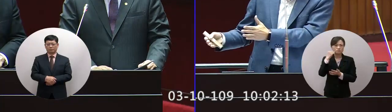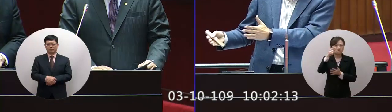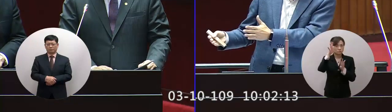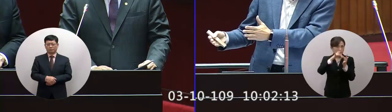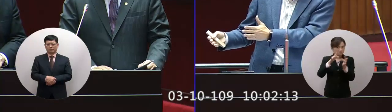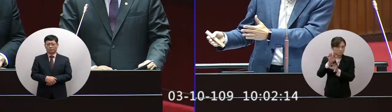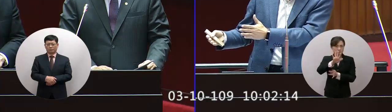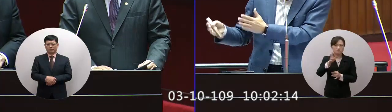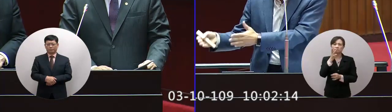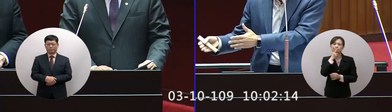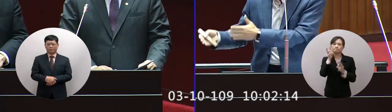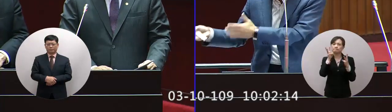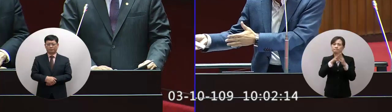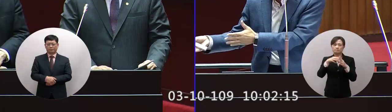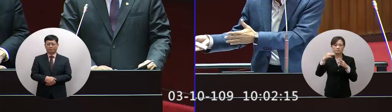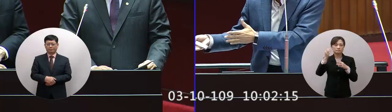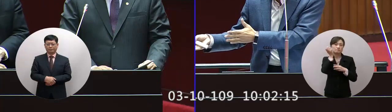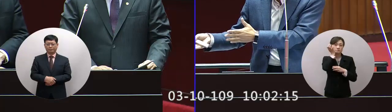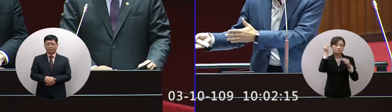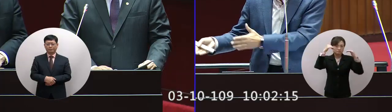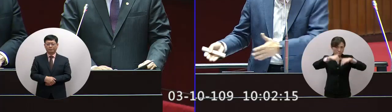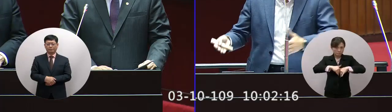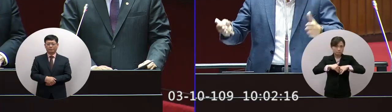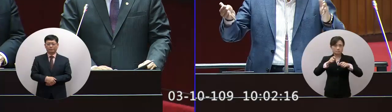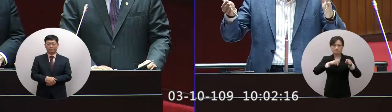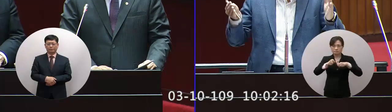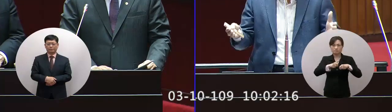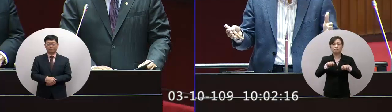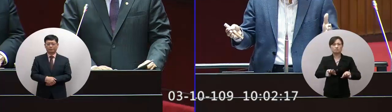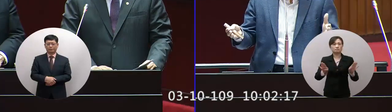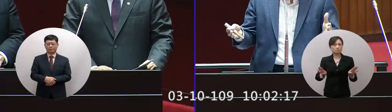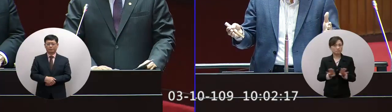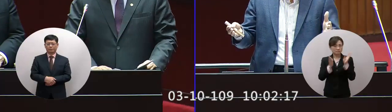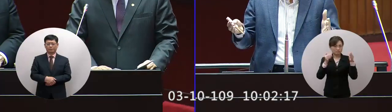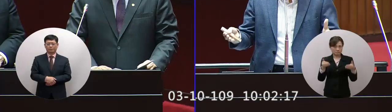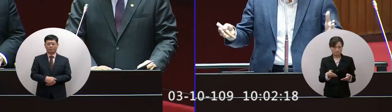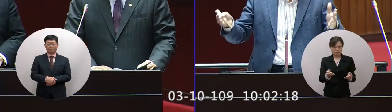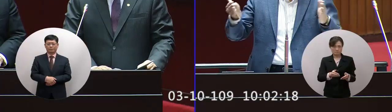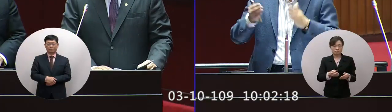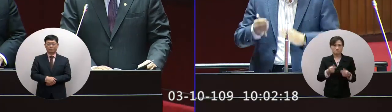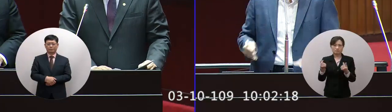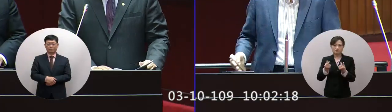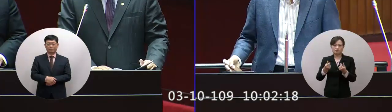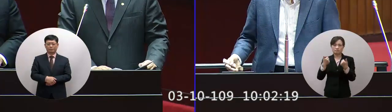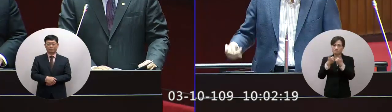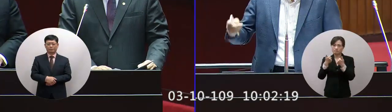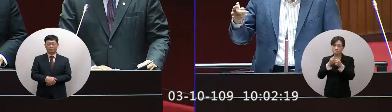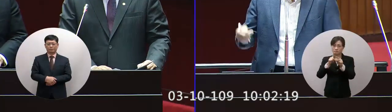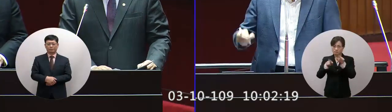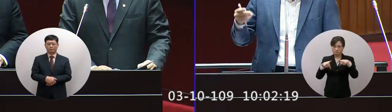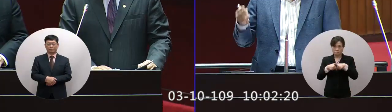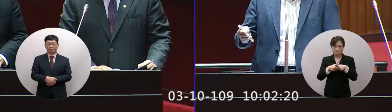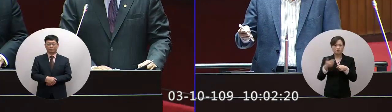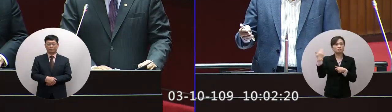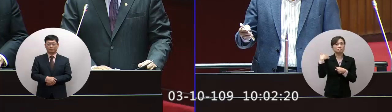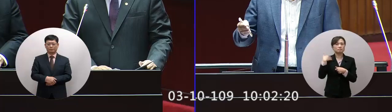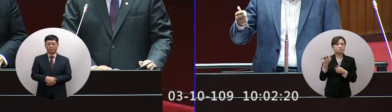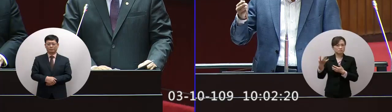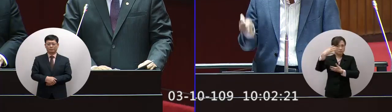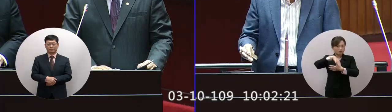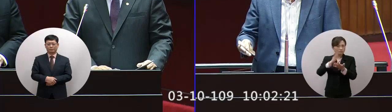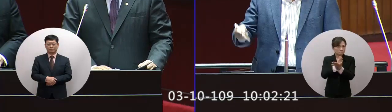洲矽谷计划已经正在盖了，包括了会展中心这个当时没有评估的部分，是不是能